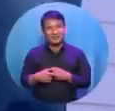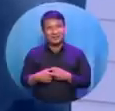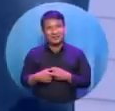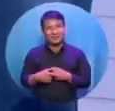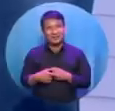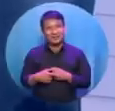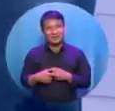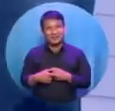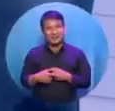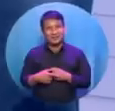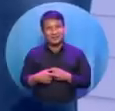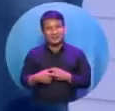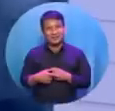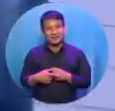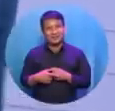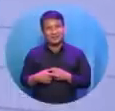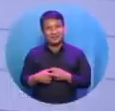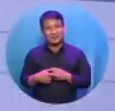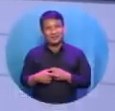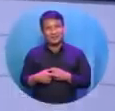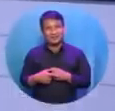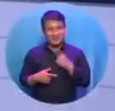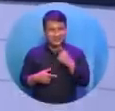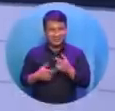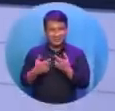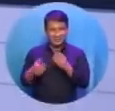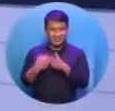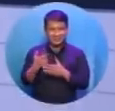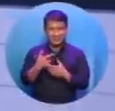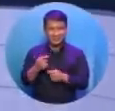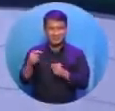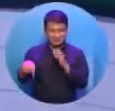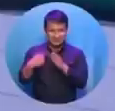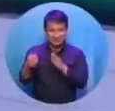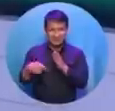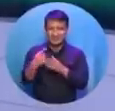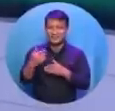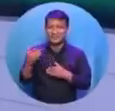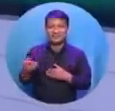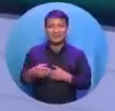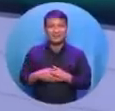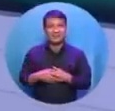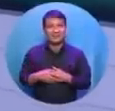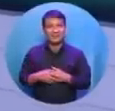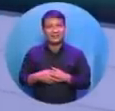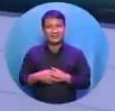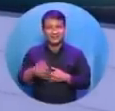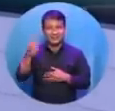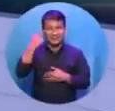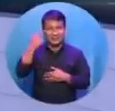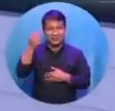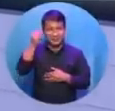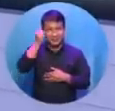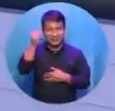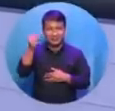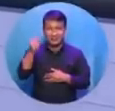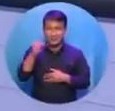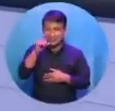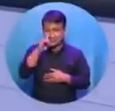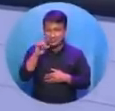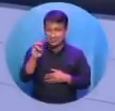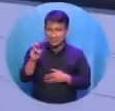nagkakamali. Mas gusto ko ako. Eh, wala akong tiwala ko minsan. Paminsan-minsan. Okay, ito na po. Si Glyza Sandag, 17